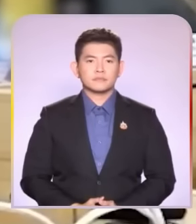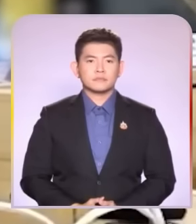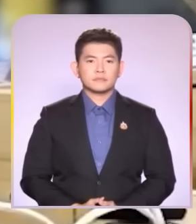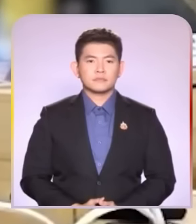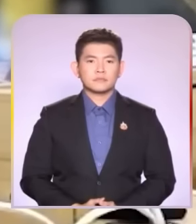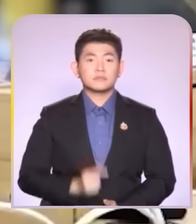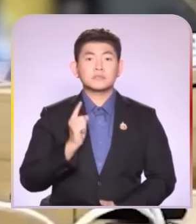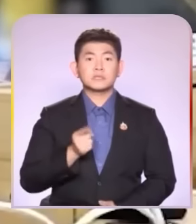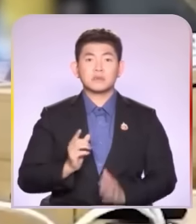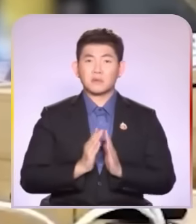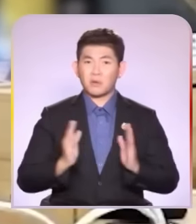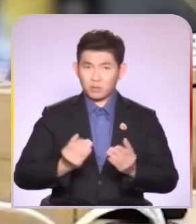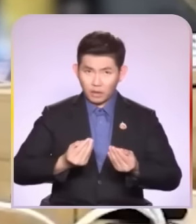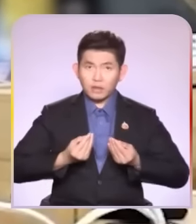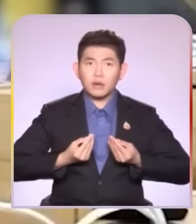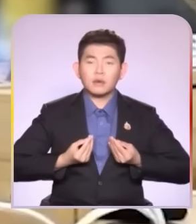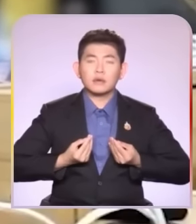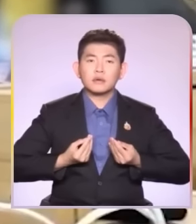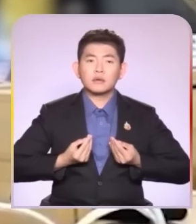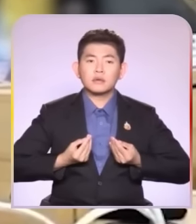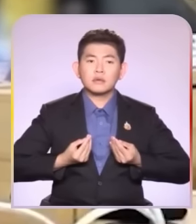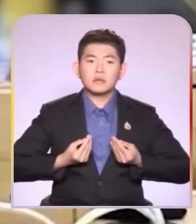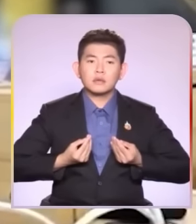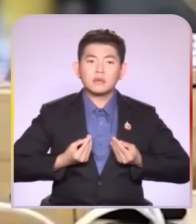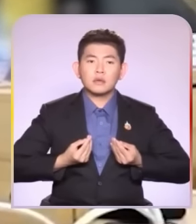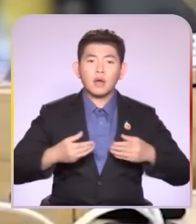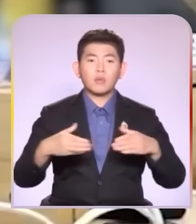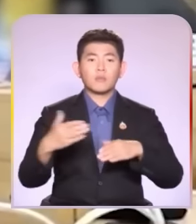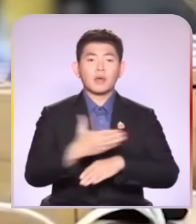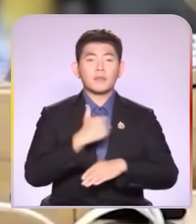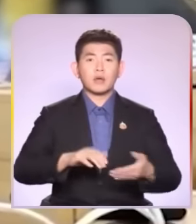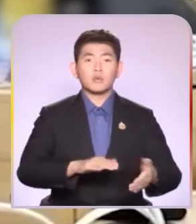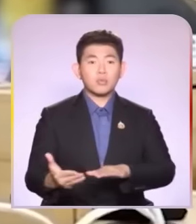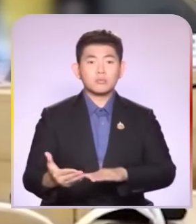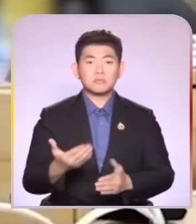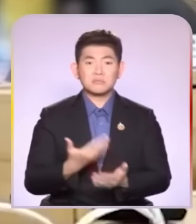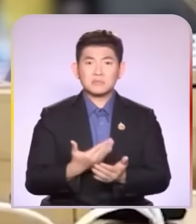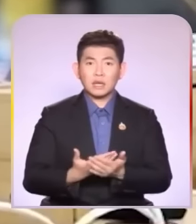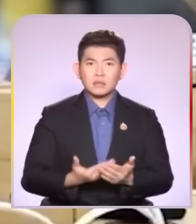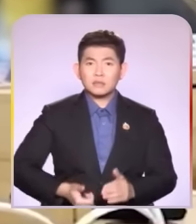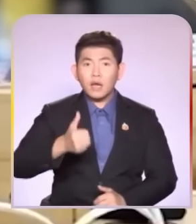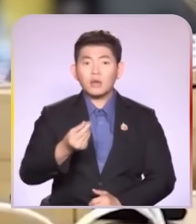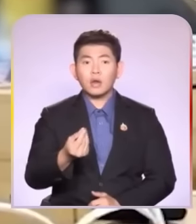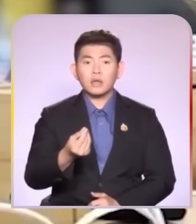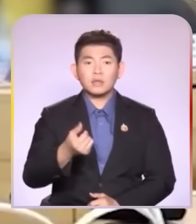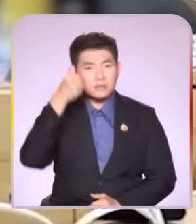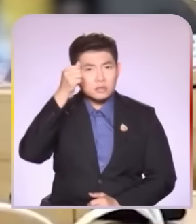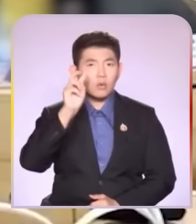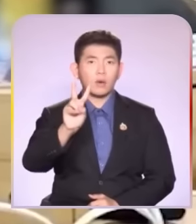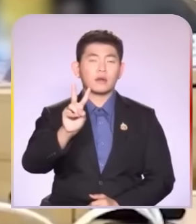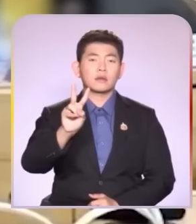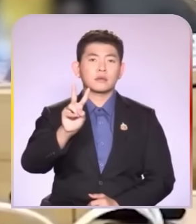จริงๆต้องขอบคุณผมนะที่การยุบพรรคเข้าเห็นนะครับเขาได้เงินตั้งกี่ล้านภายใน2วัน